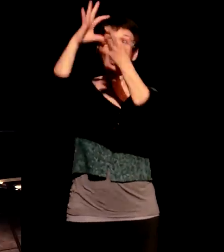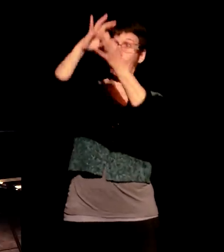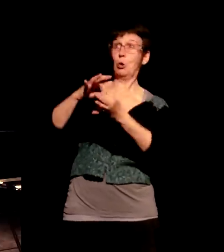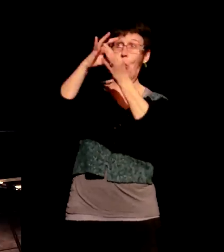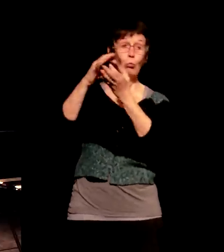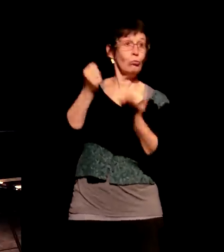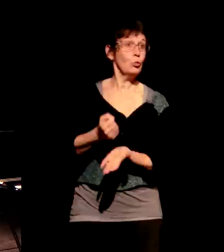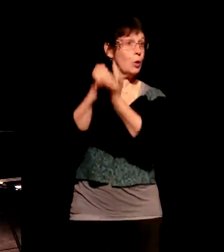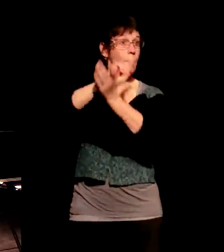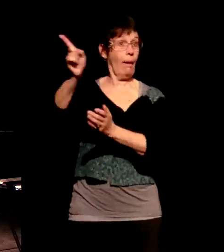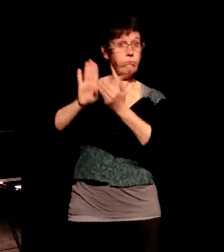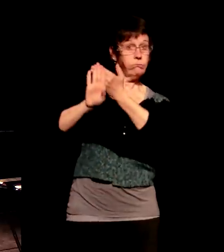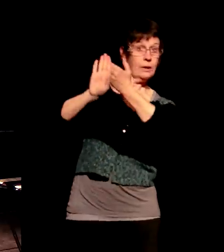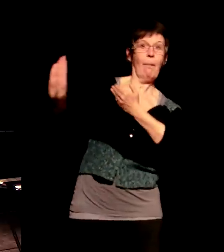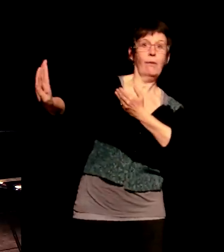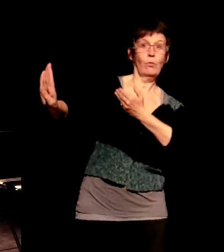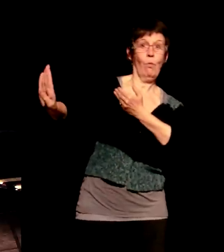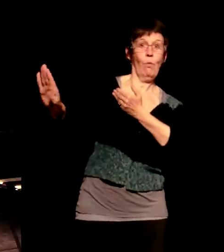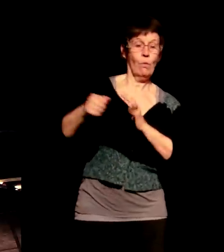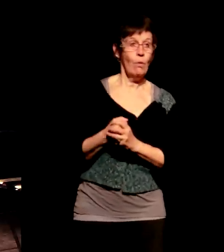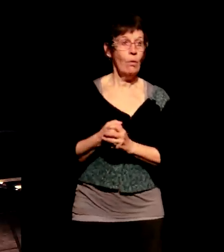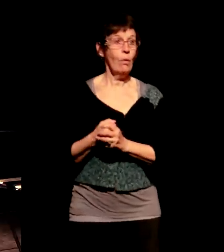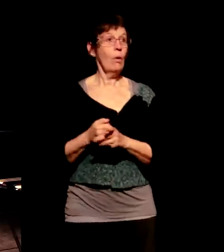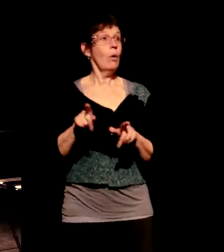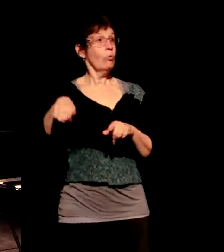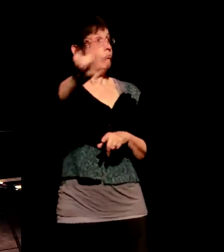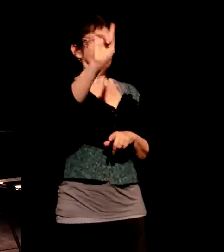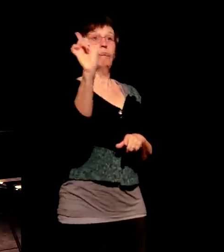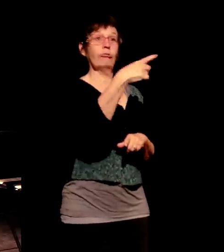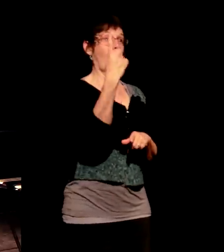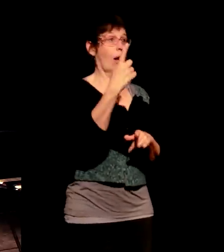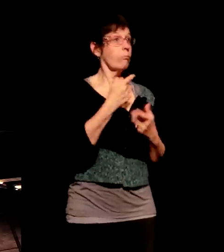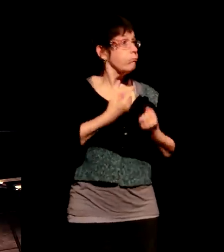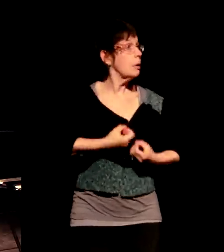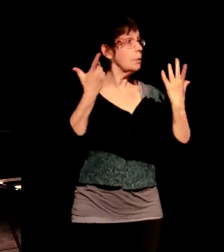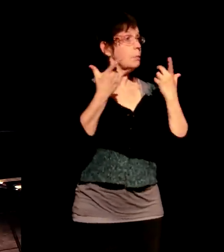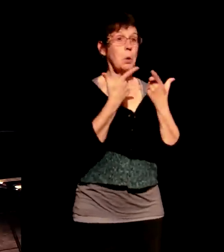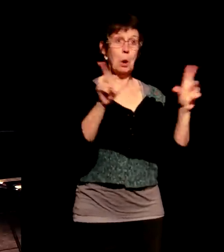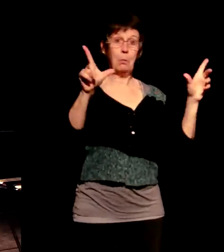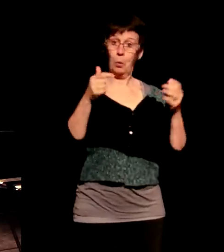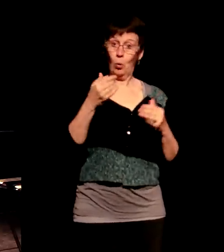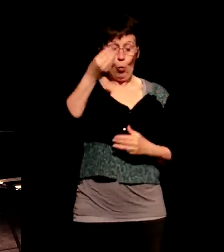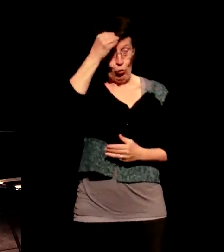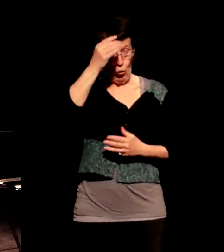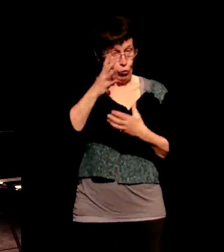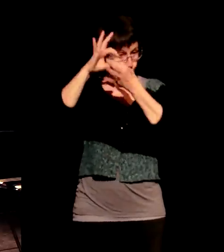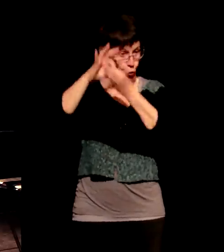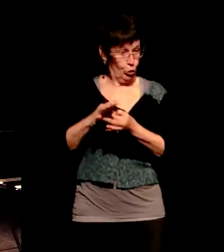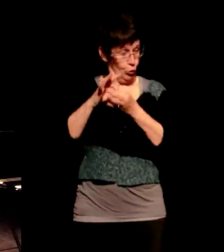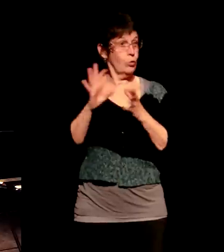des églises, et il permet à tout le monde d'exprimer librement sa conscience religieuse, son culte. Donc à l'époque,